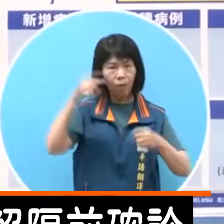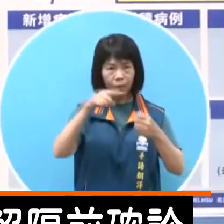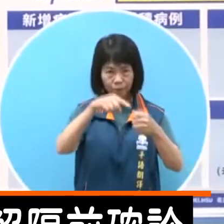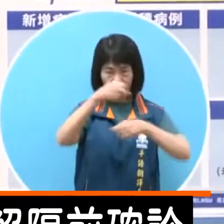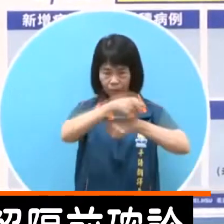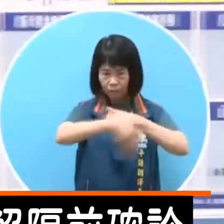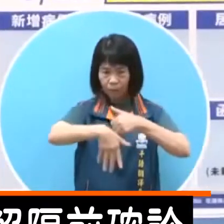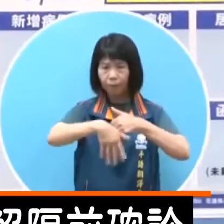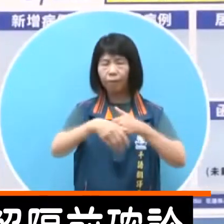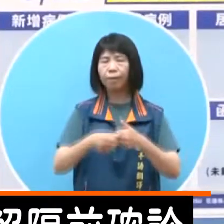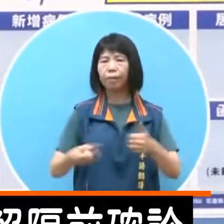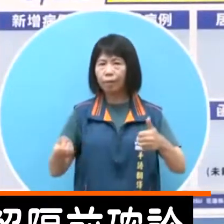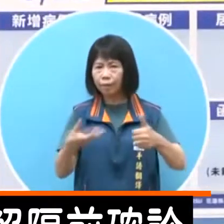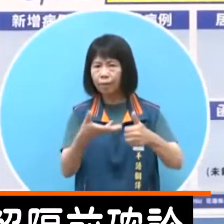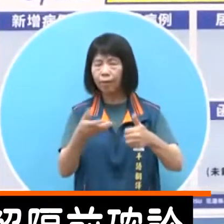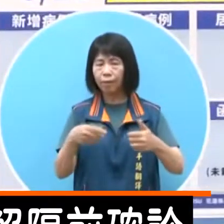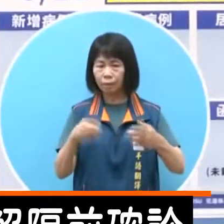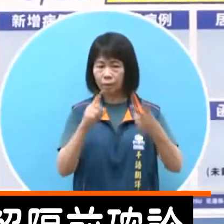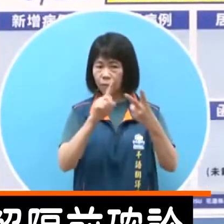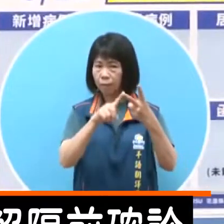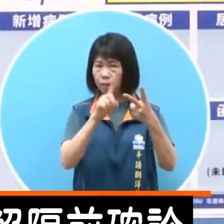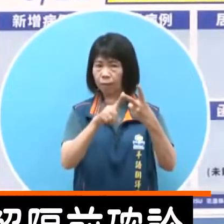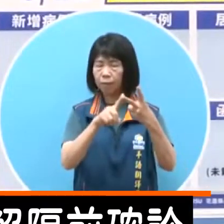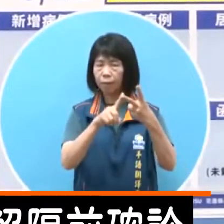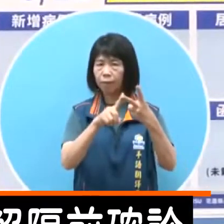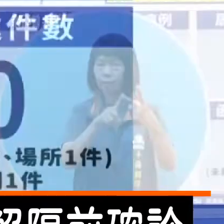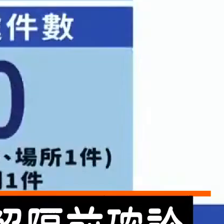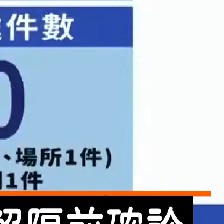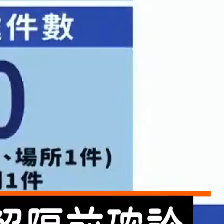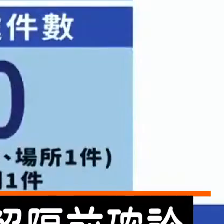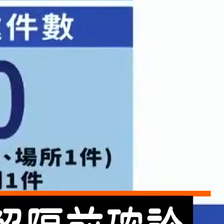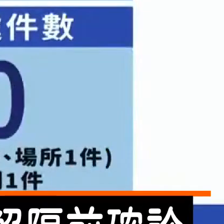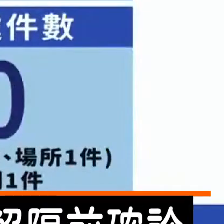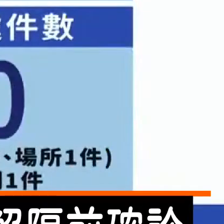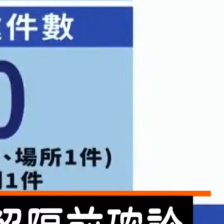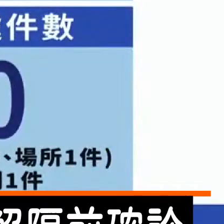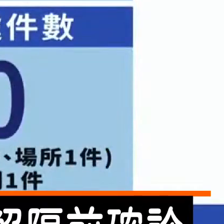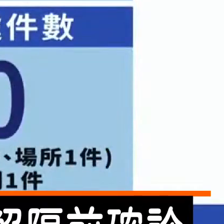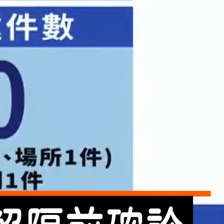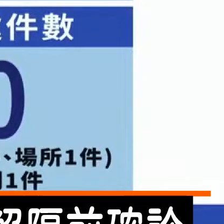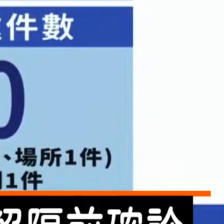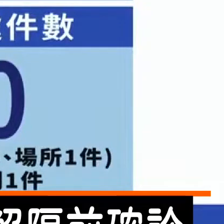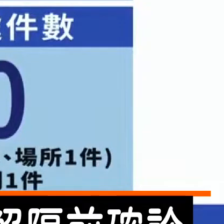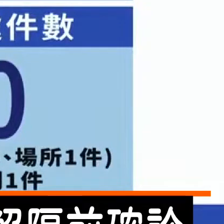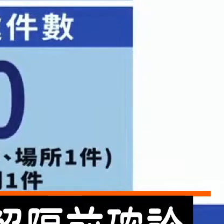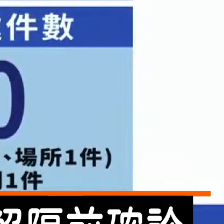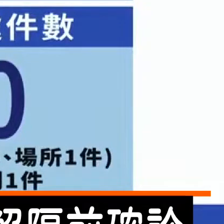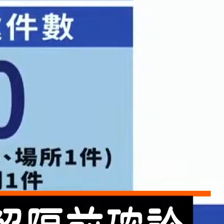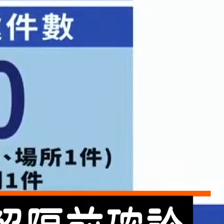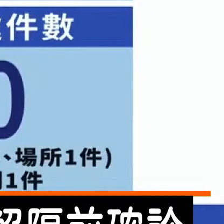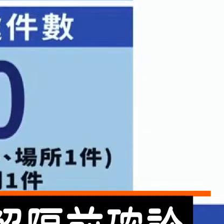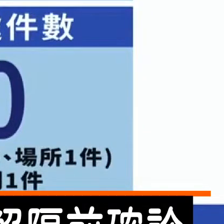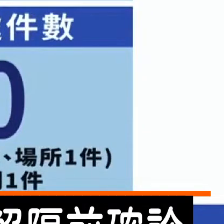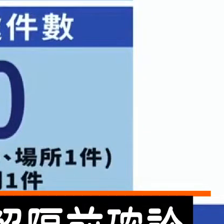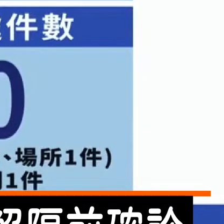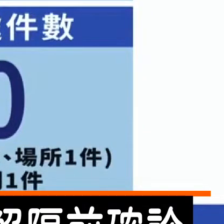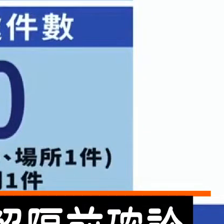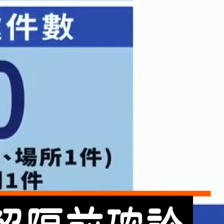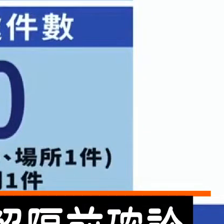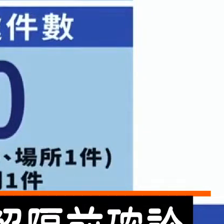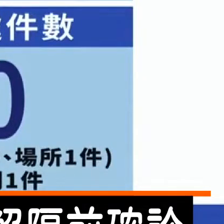那另外一个是我们从万华来的舅舅哦来的这